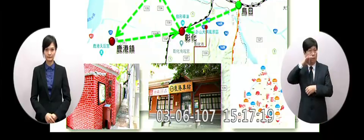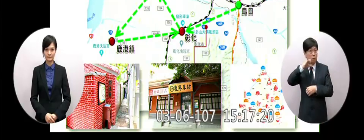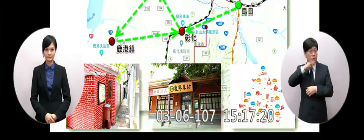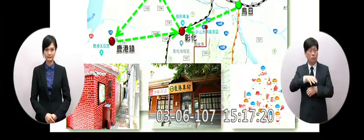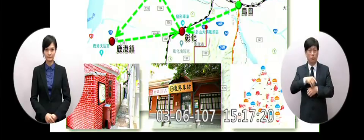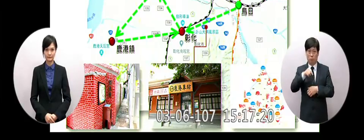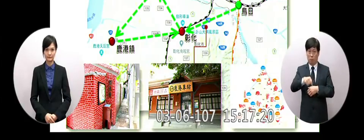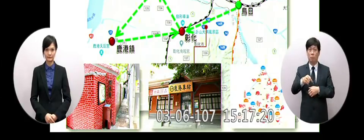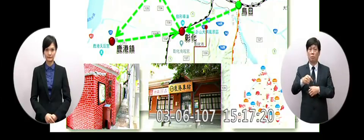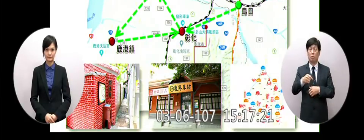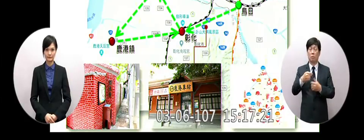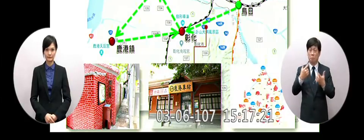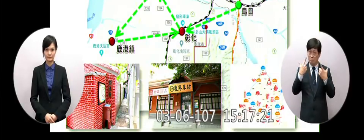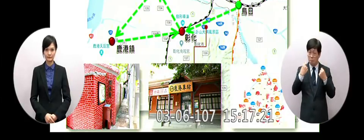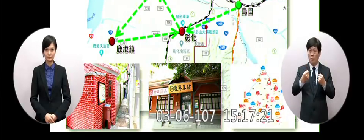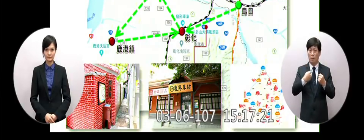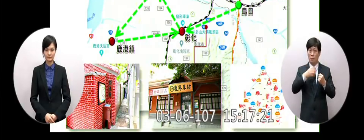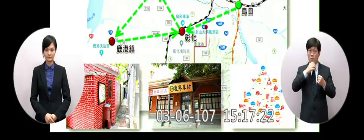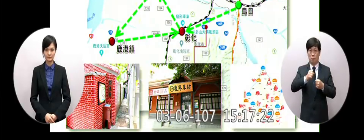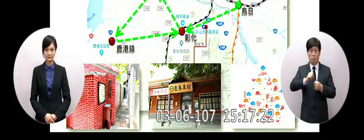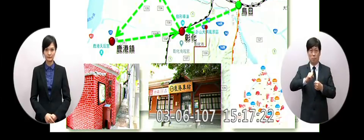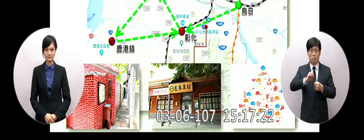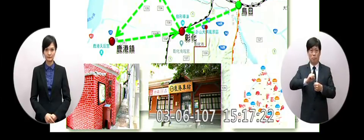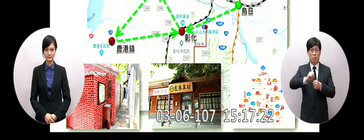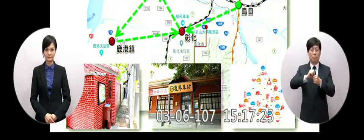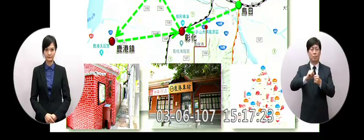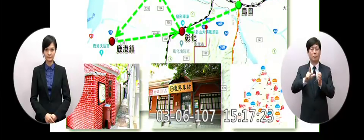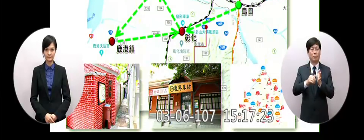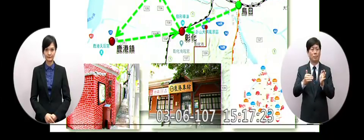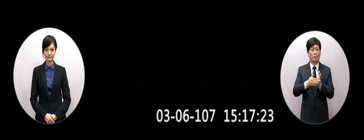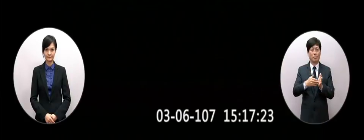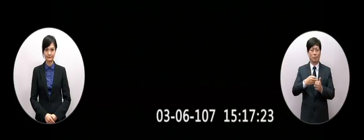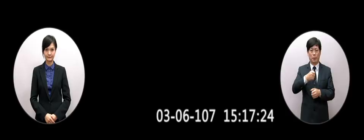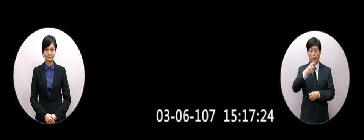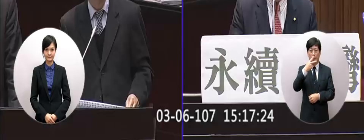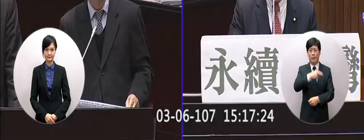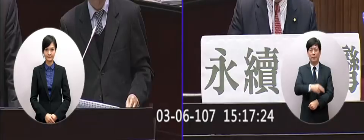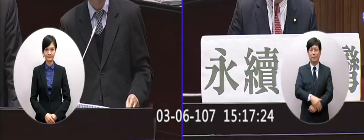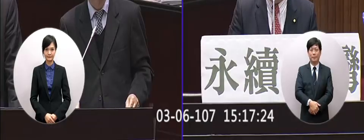线应该是要以运量来养。